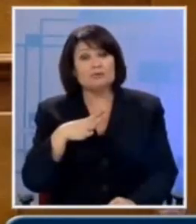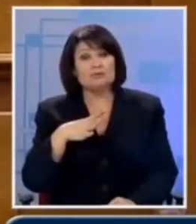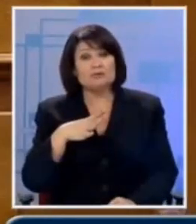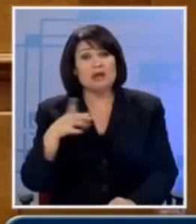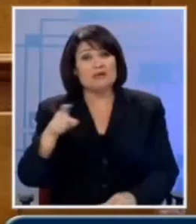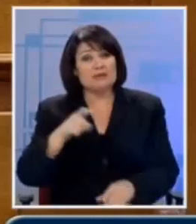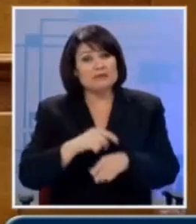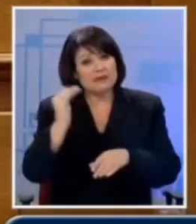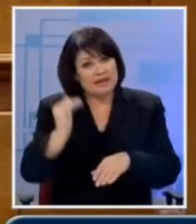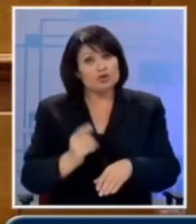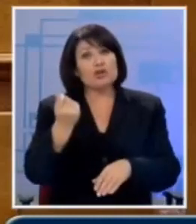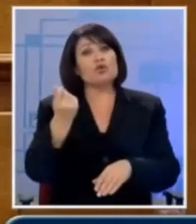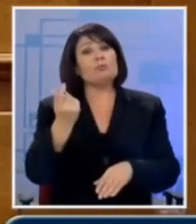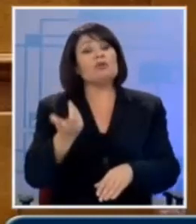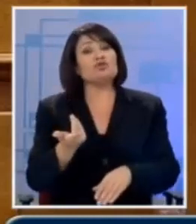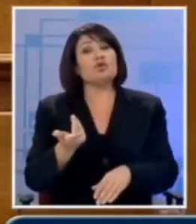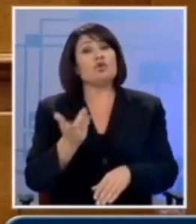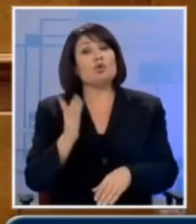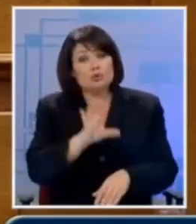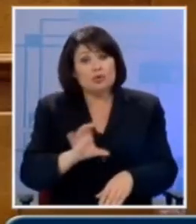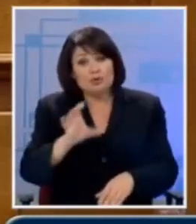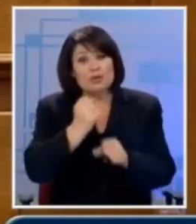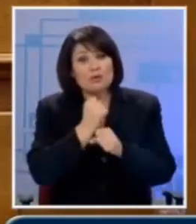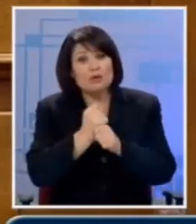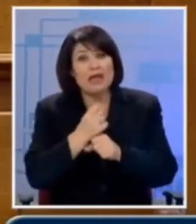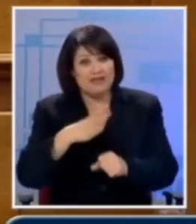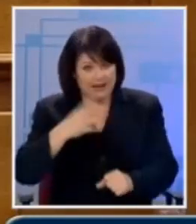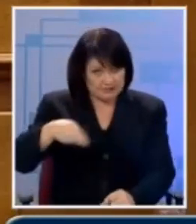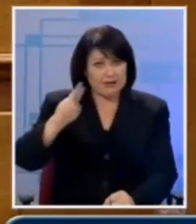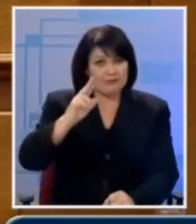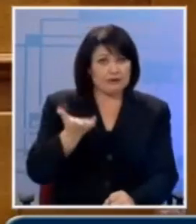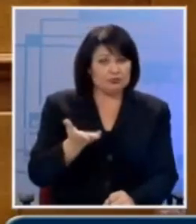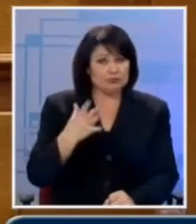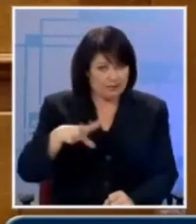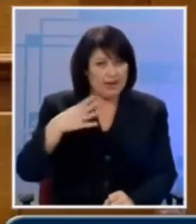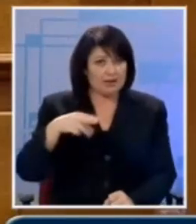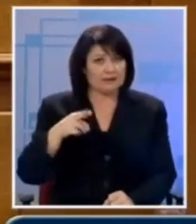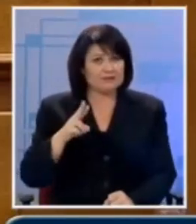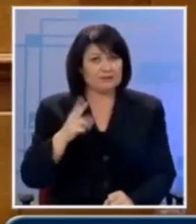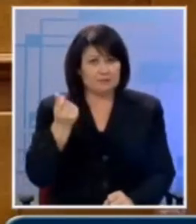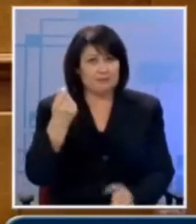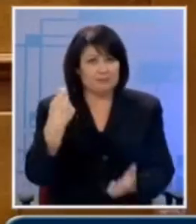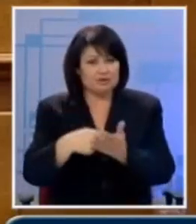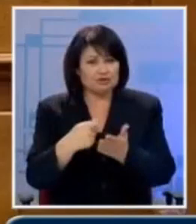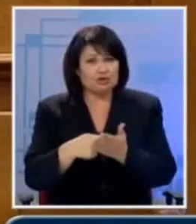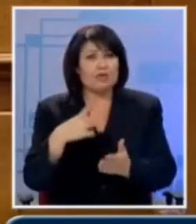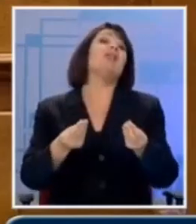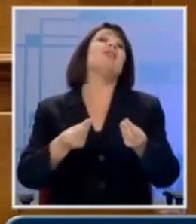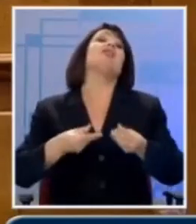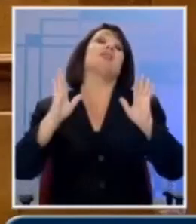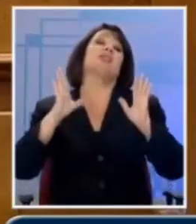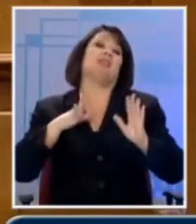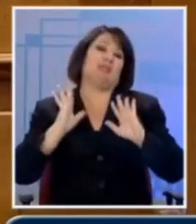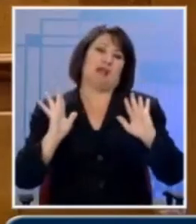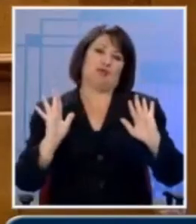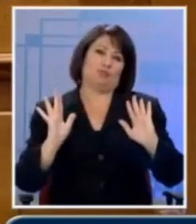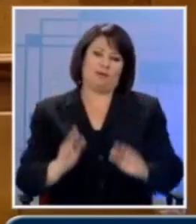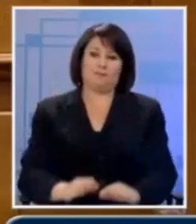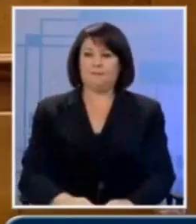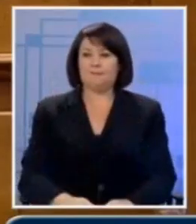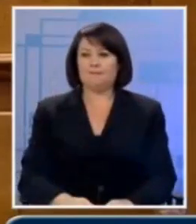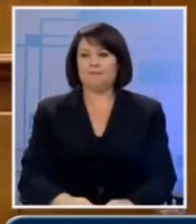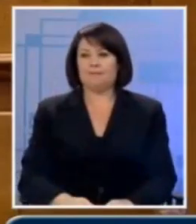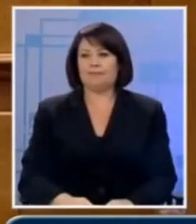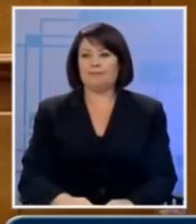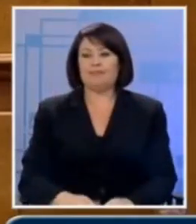σημερινό κατώτατο μισθό. Θέλετε να τον ανεβάσουμε? Θέλετε να την πληθύσετε πάλι τη χώρα? Και δεν φτάνουν όλα τα